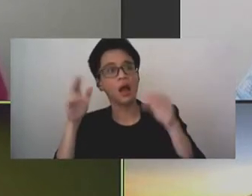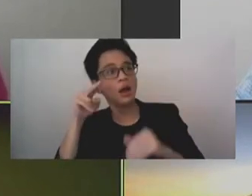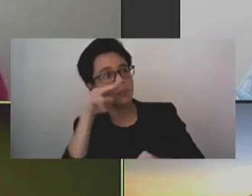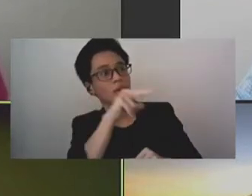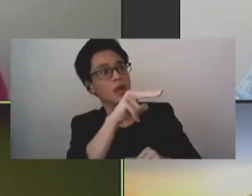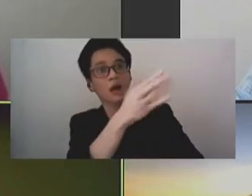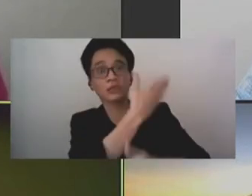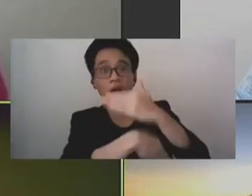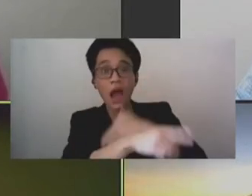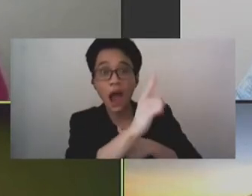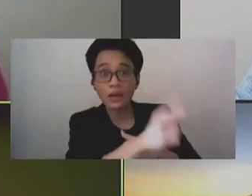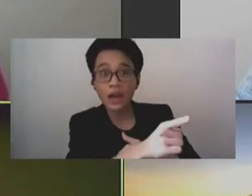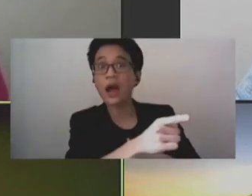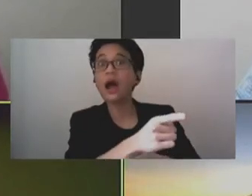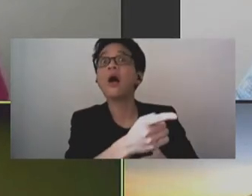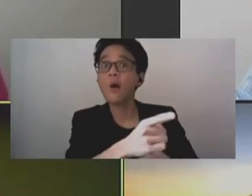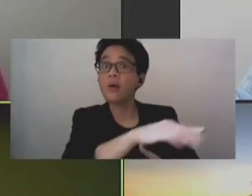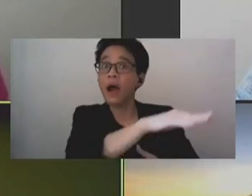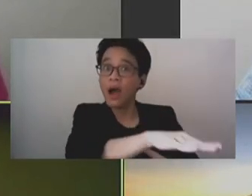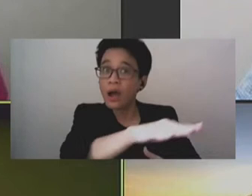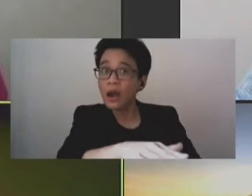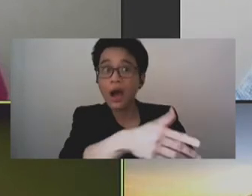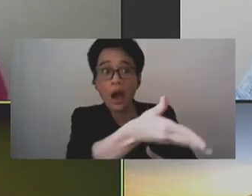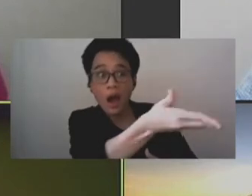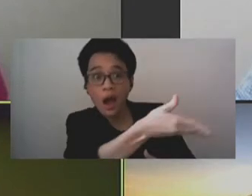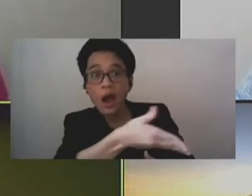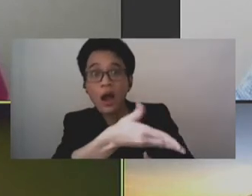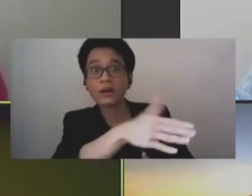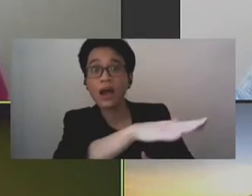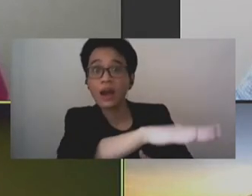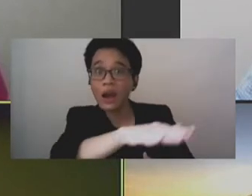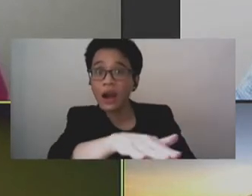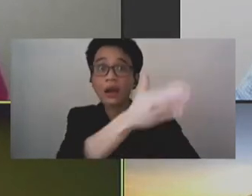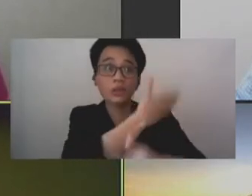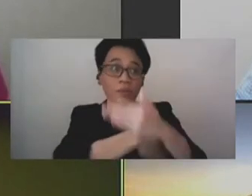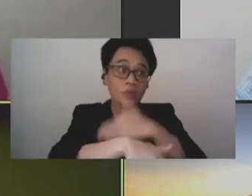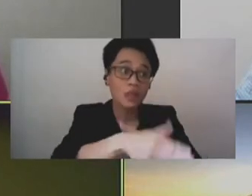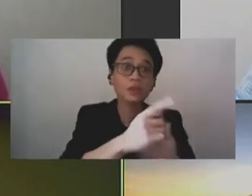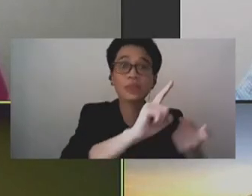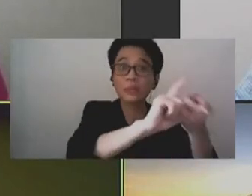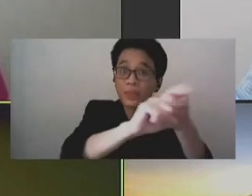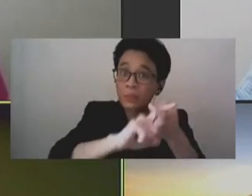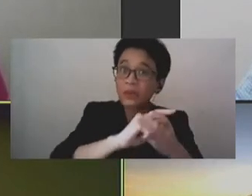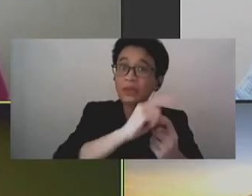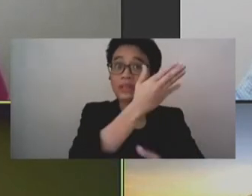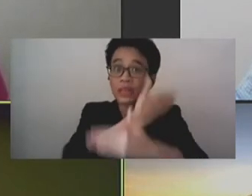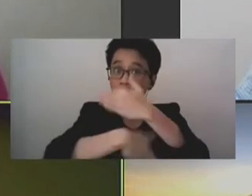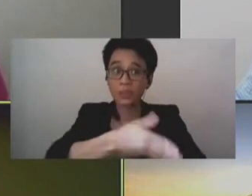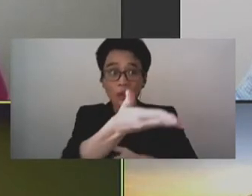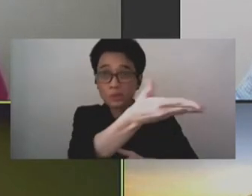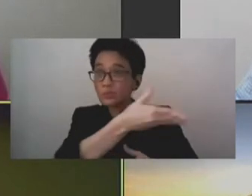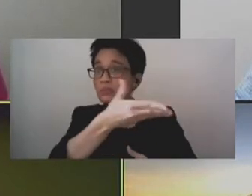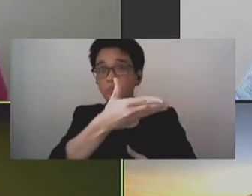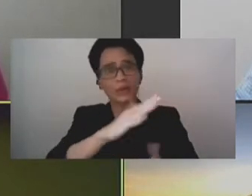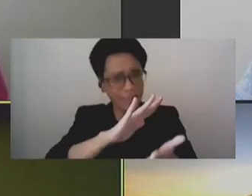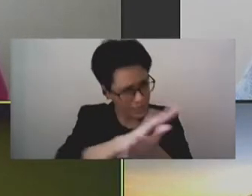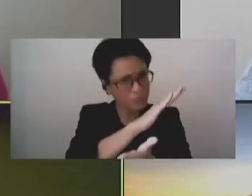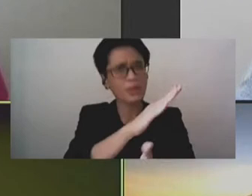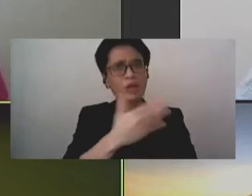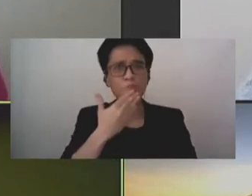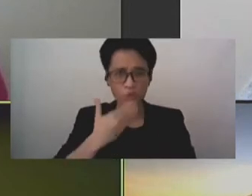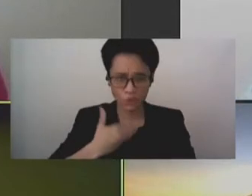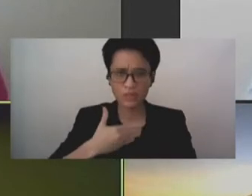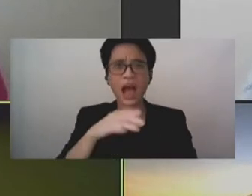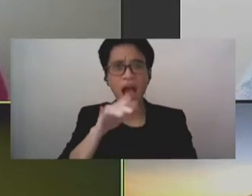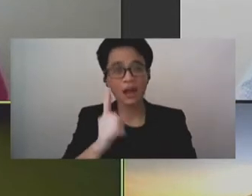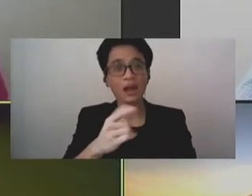mengekspresikan bahwa anak-anak kami, teman-teman anak-anak berkebutuhan khusus, teman-teman disabilitas juga punya kesempatan dan peluang yang